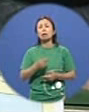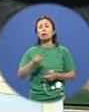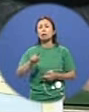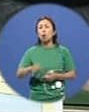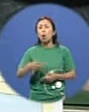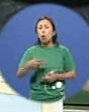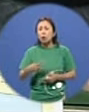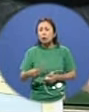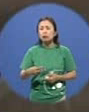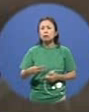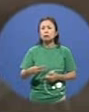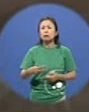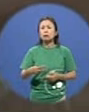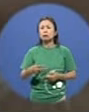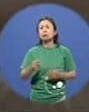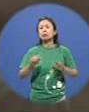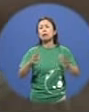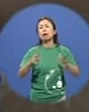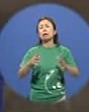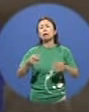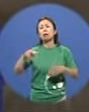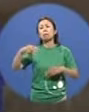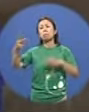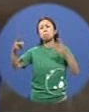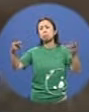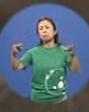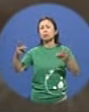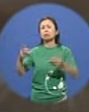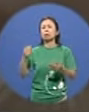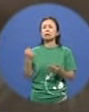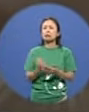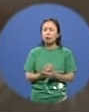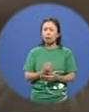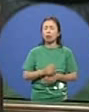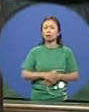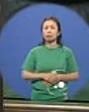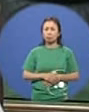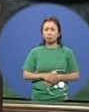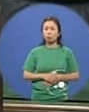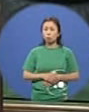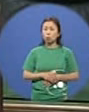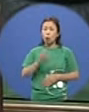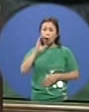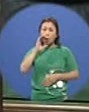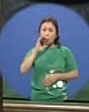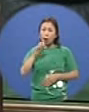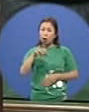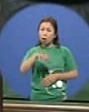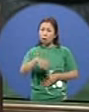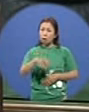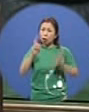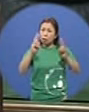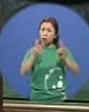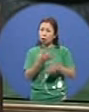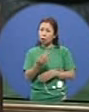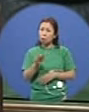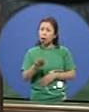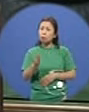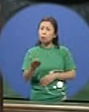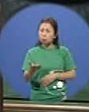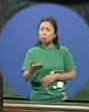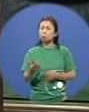あそういう風に思うんですね和山にはそういった学生が就職するはいこれはねあの結構いっぱいあるんですはい